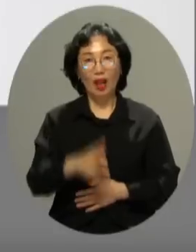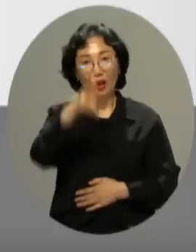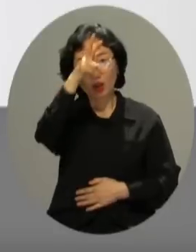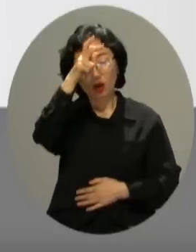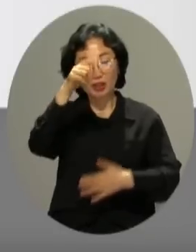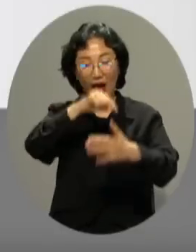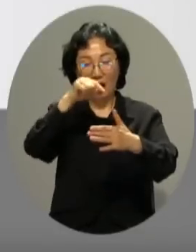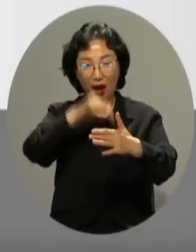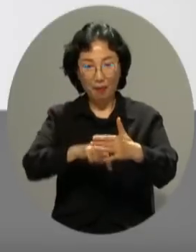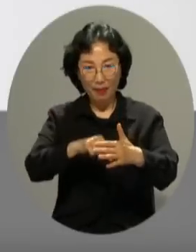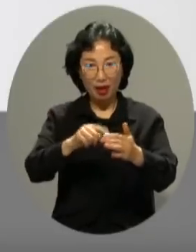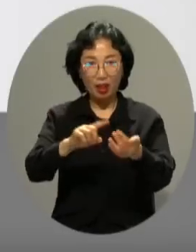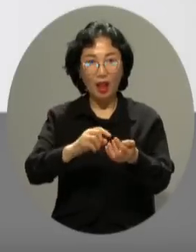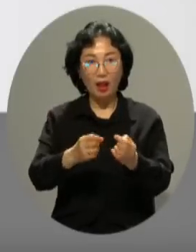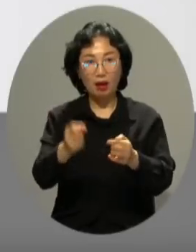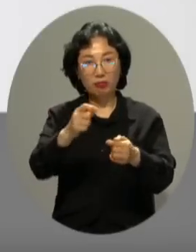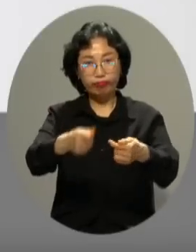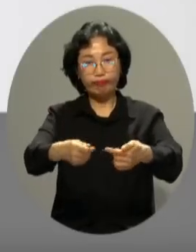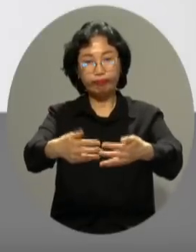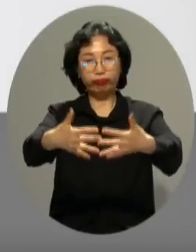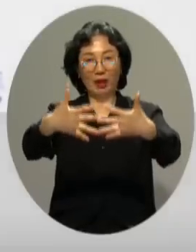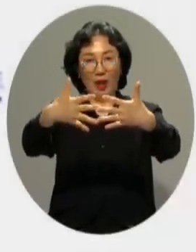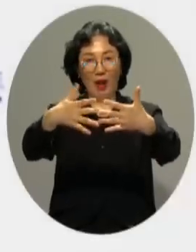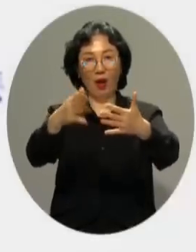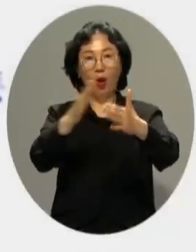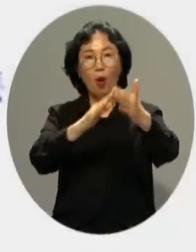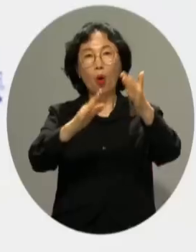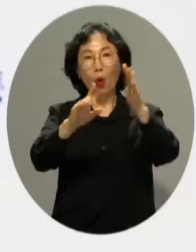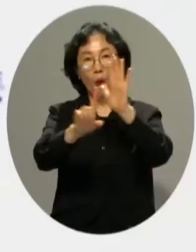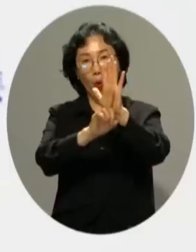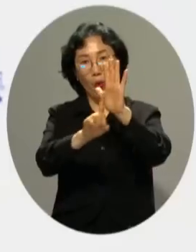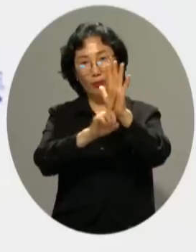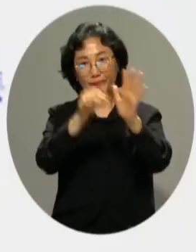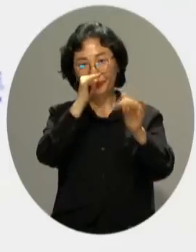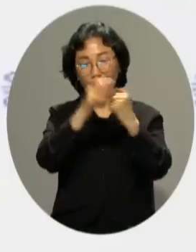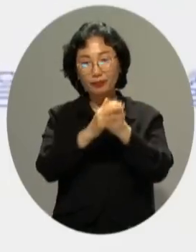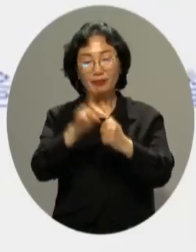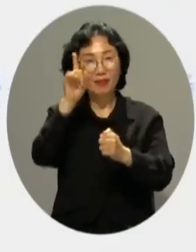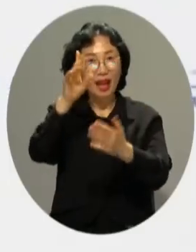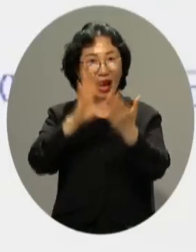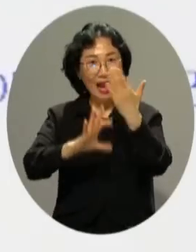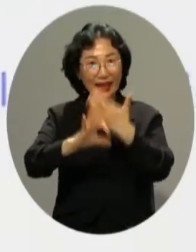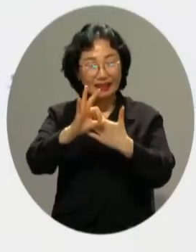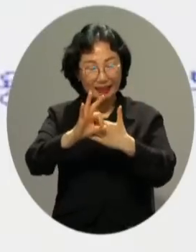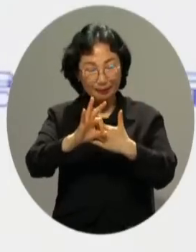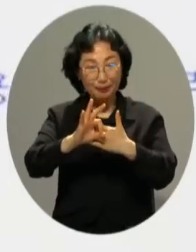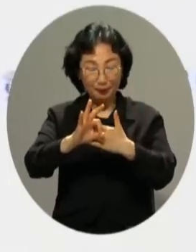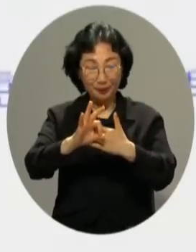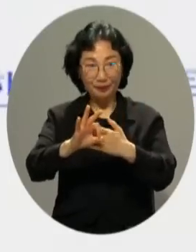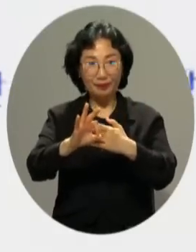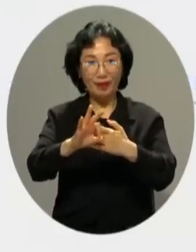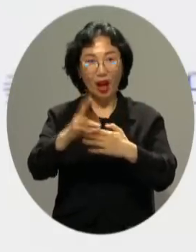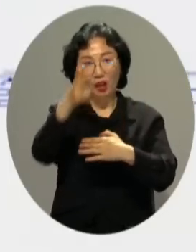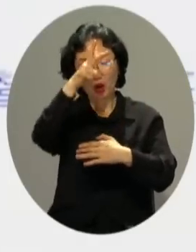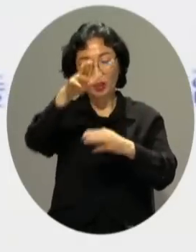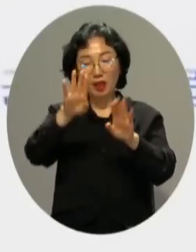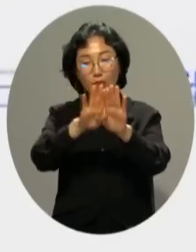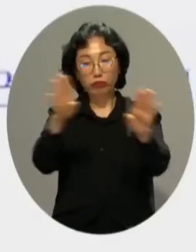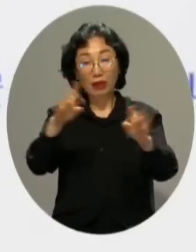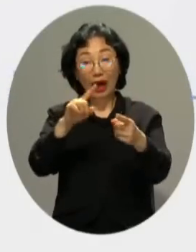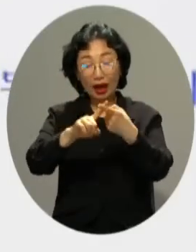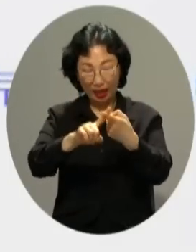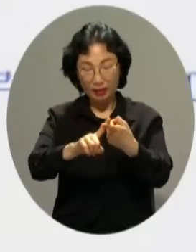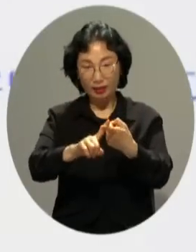경찰 내부망에 뜬 공지사항. 내일 아침 정문에서 음주 단속을 진행하니 단속에 걸리지